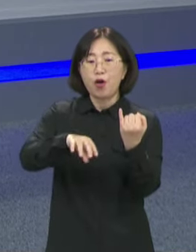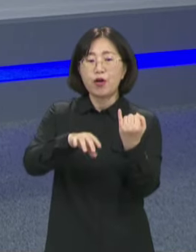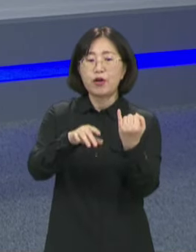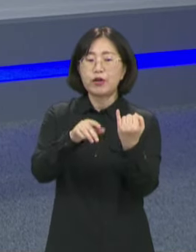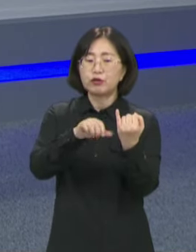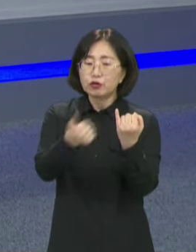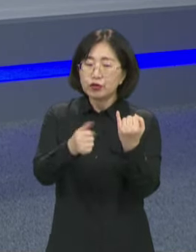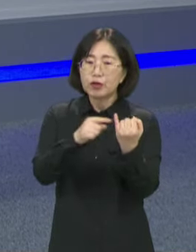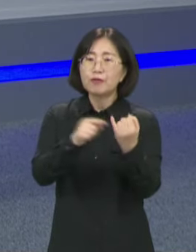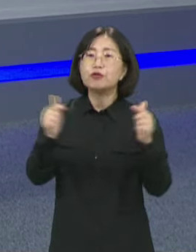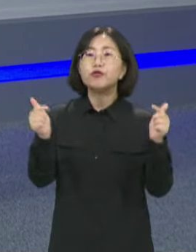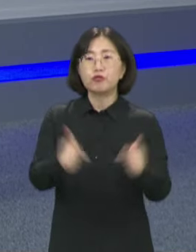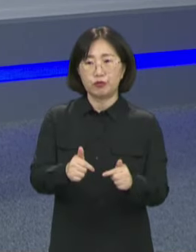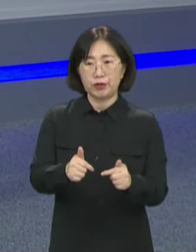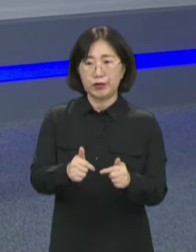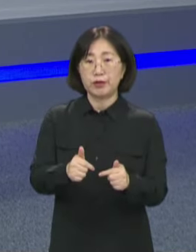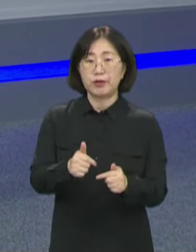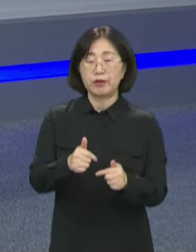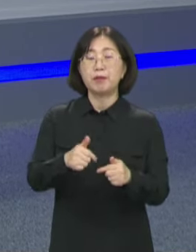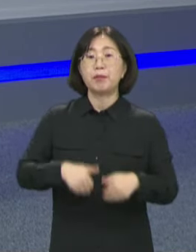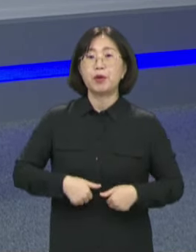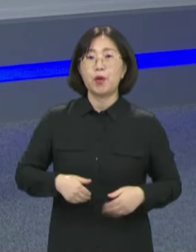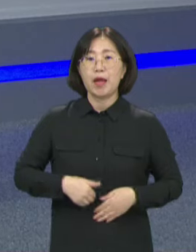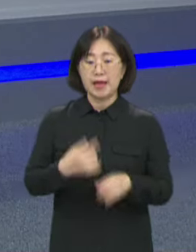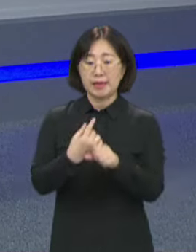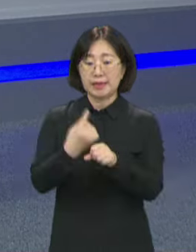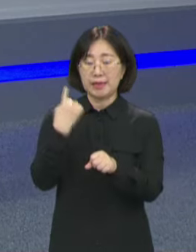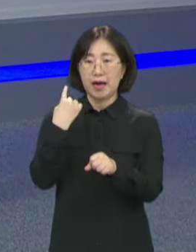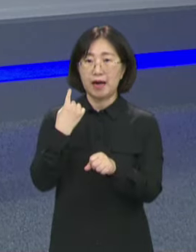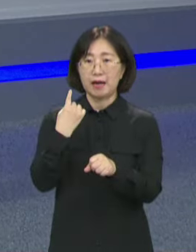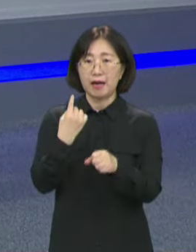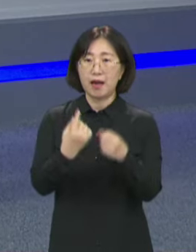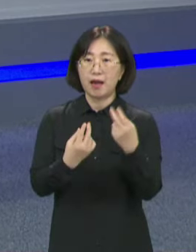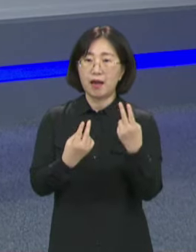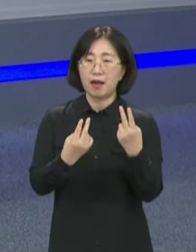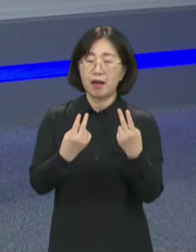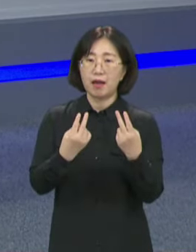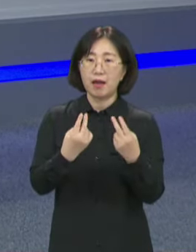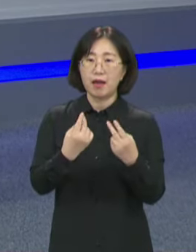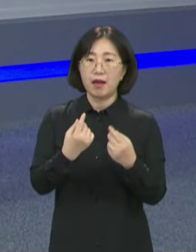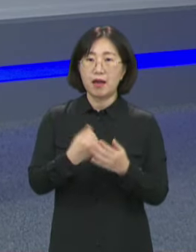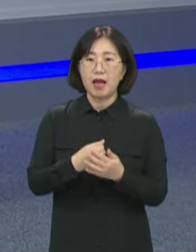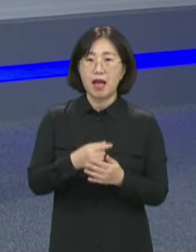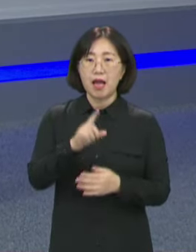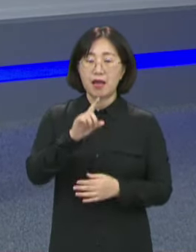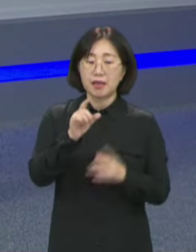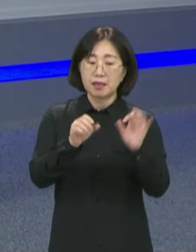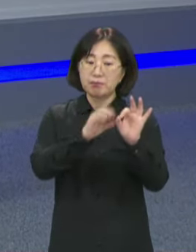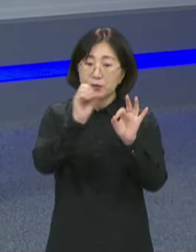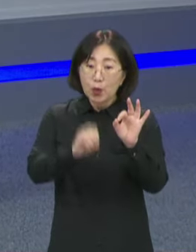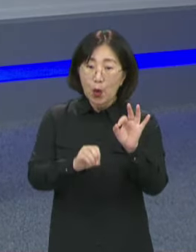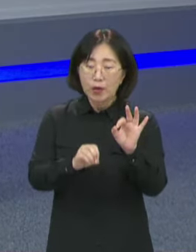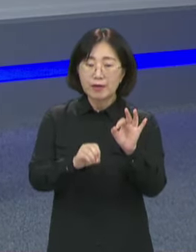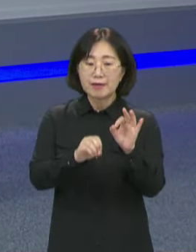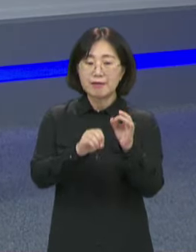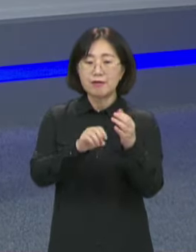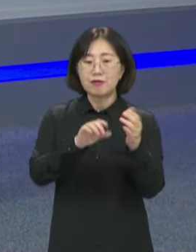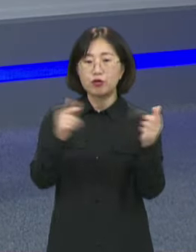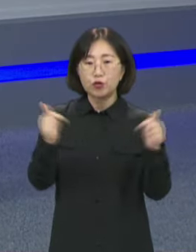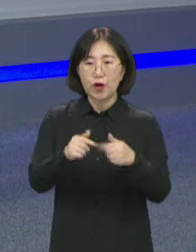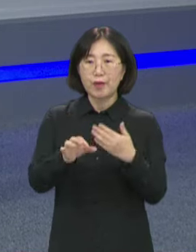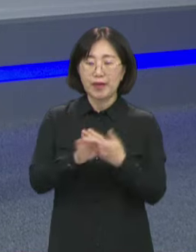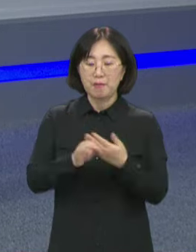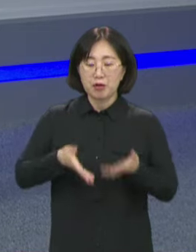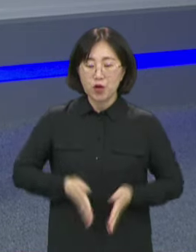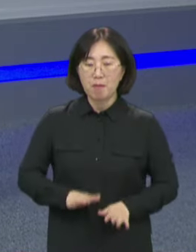새로운 계산을 시도했습니다. 지난해 기준 유사산된 아기들의 10%를 살릴 수 있었다면 출생아 수는 약